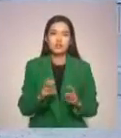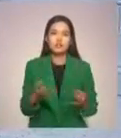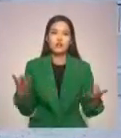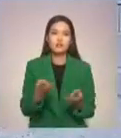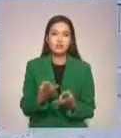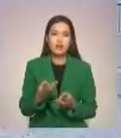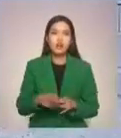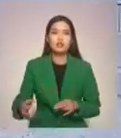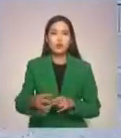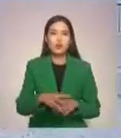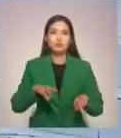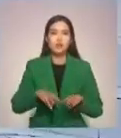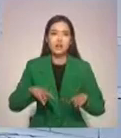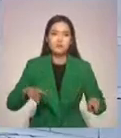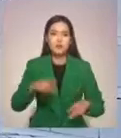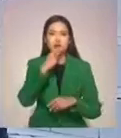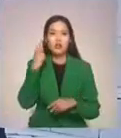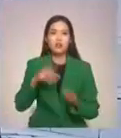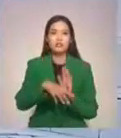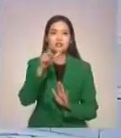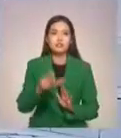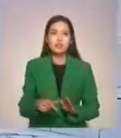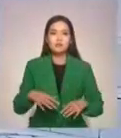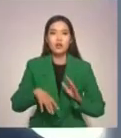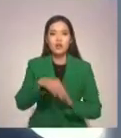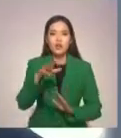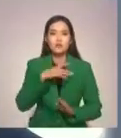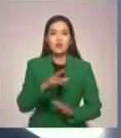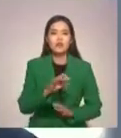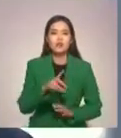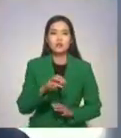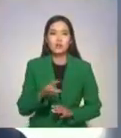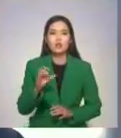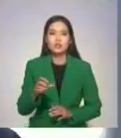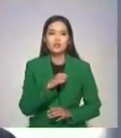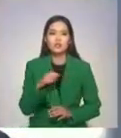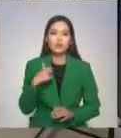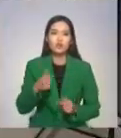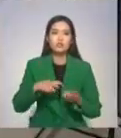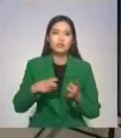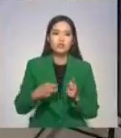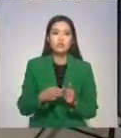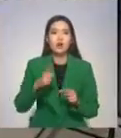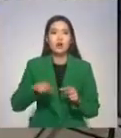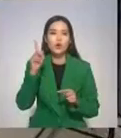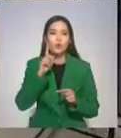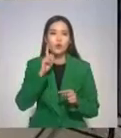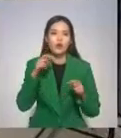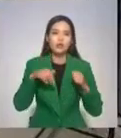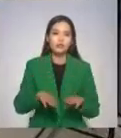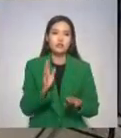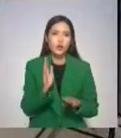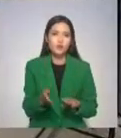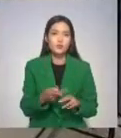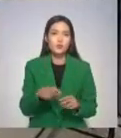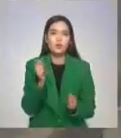Ал облыстық мәслихатқа жуырда ғана депутат боп сайланған Ербақыт Амантай жөндеу жұмыстары мәселені тек уақытша ғана шешетінін айтады. Ол